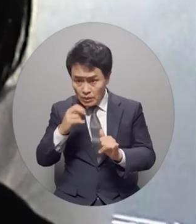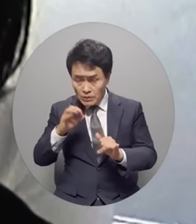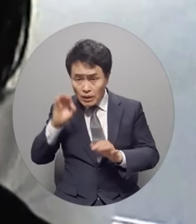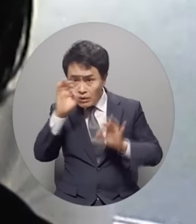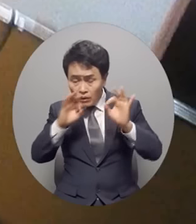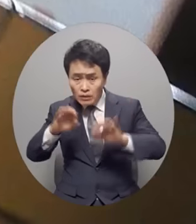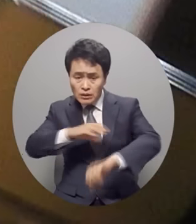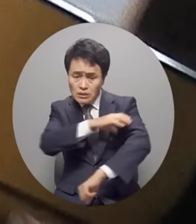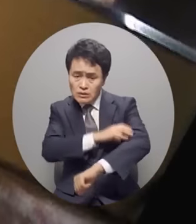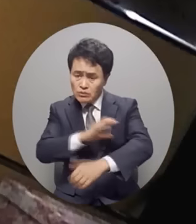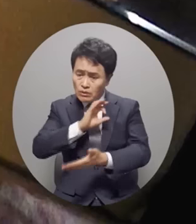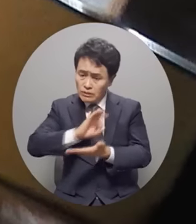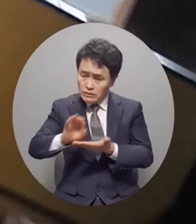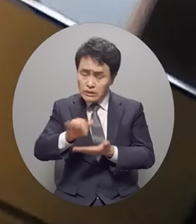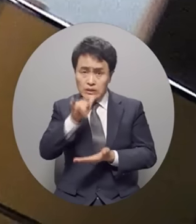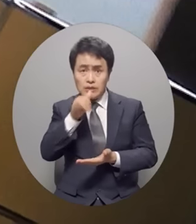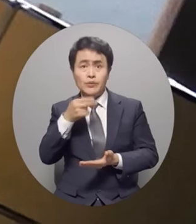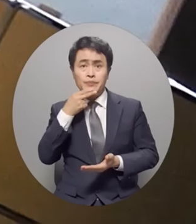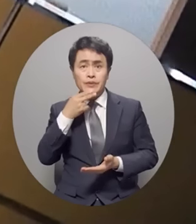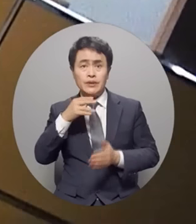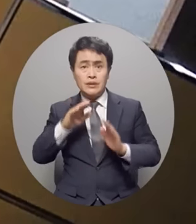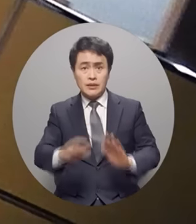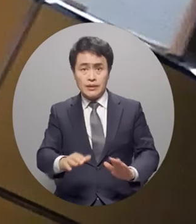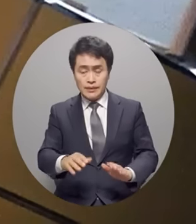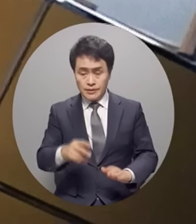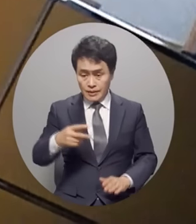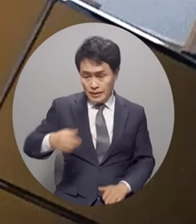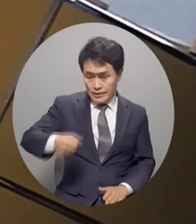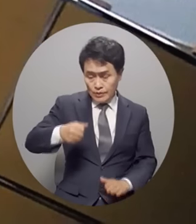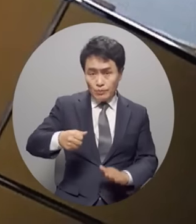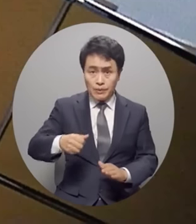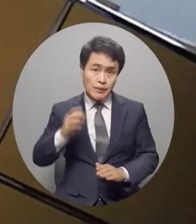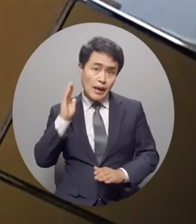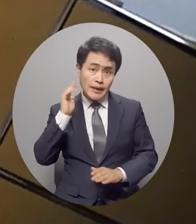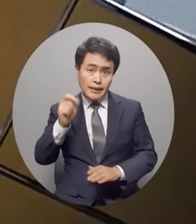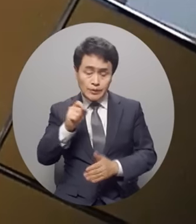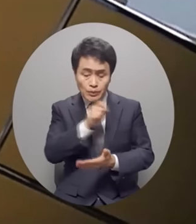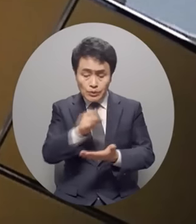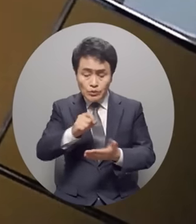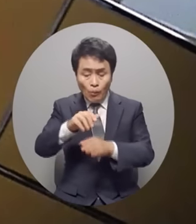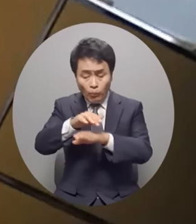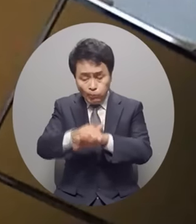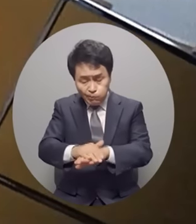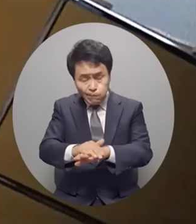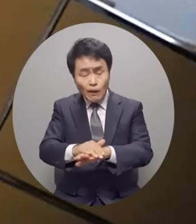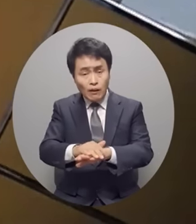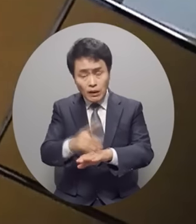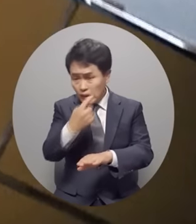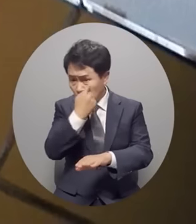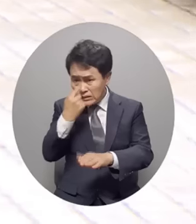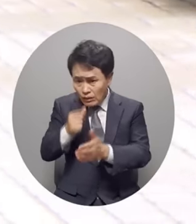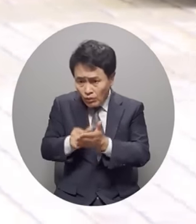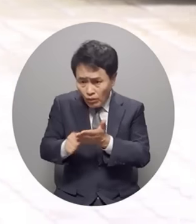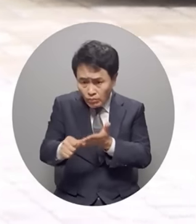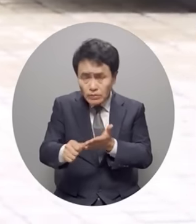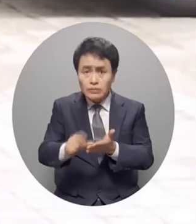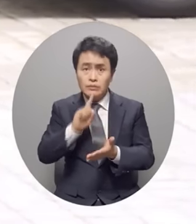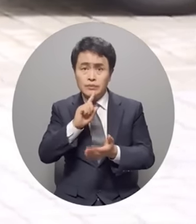직권남용죄를 저질렀는지 올백을 대통령 기록물로 지정해 증거를 없애려 했는지